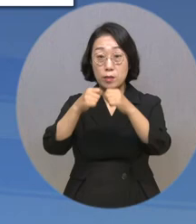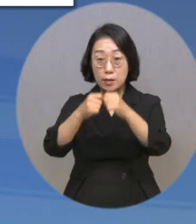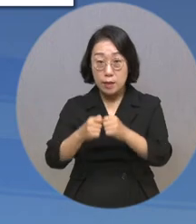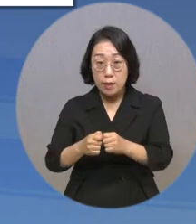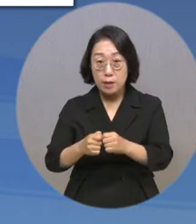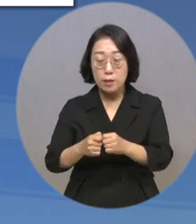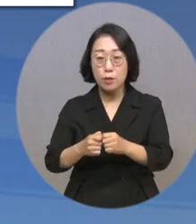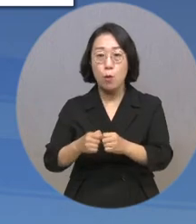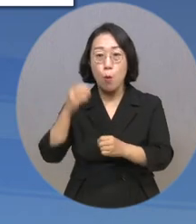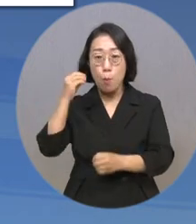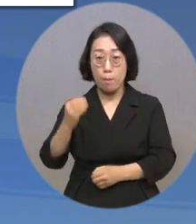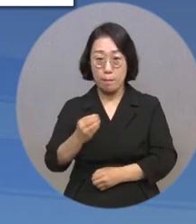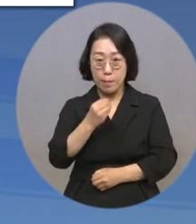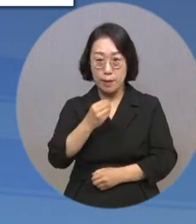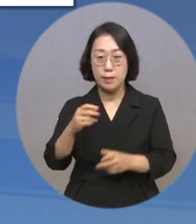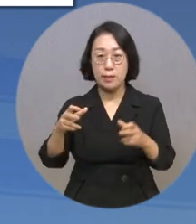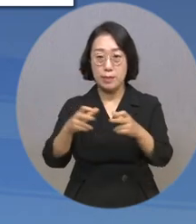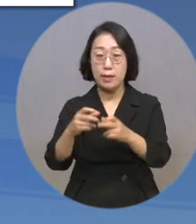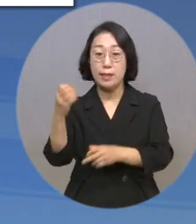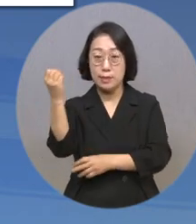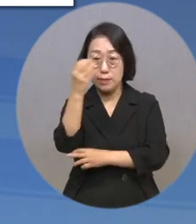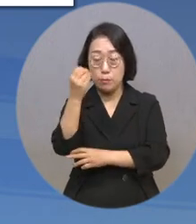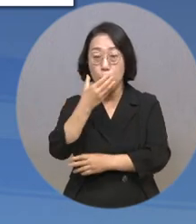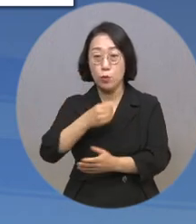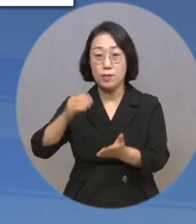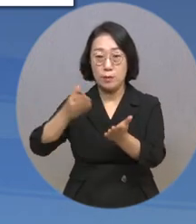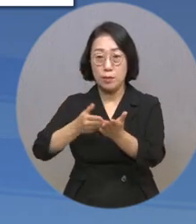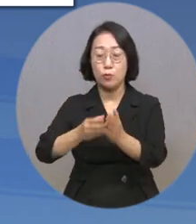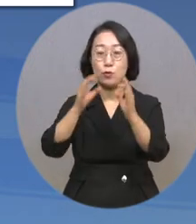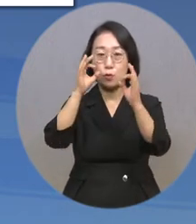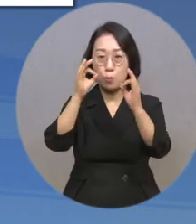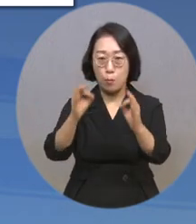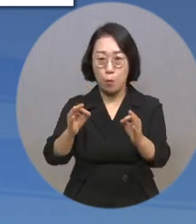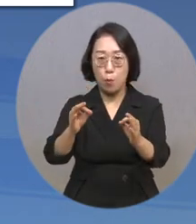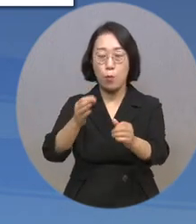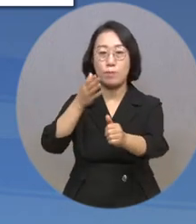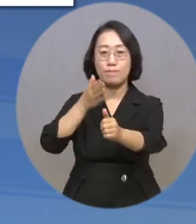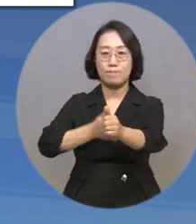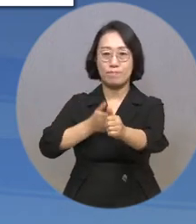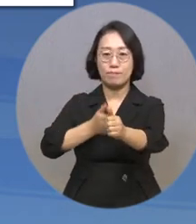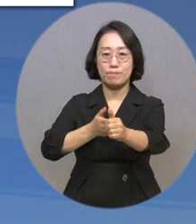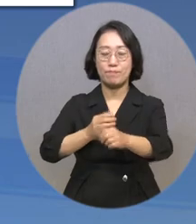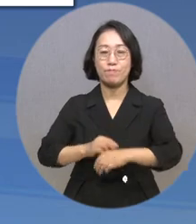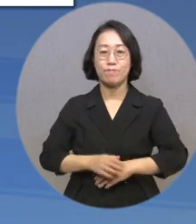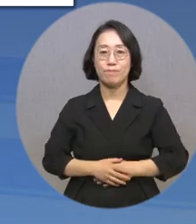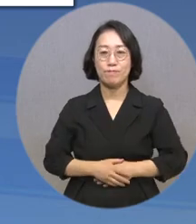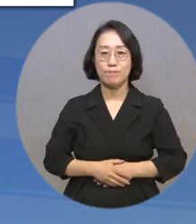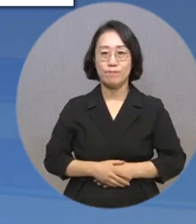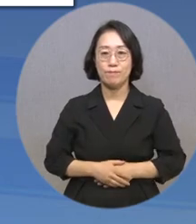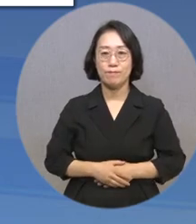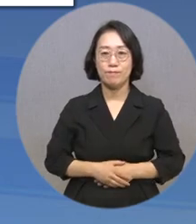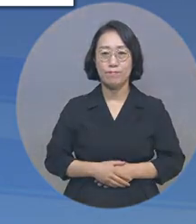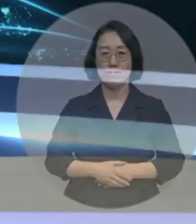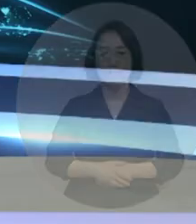사항은 웰피어 뉴스 홈페이지와 장애인신문, 복지TV 뉴스를 통해 확인할 수 있습니다.